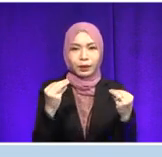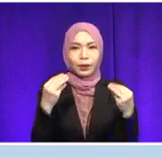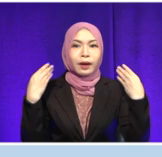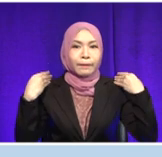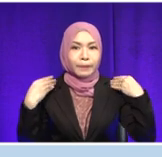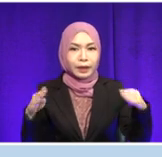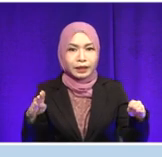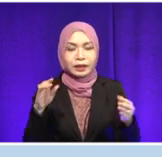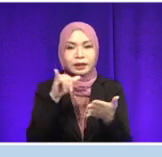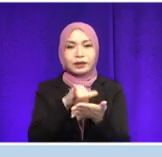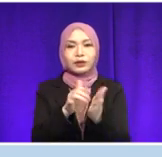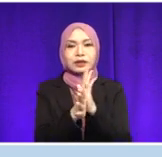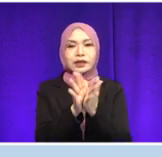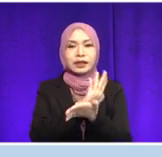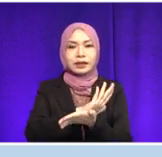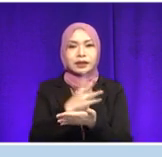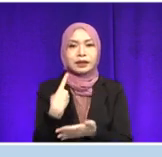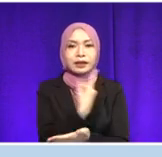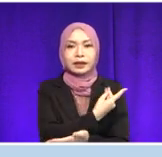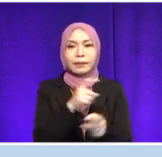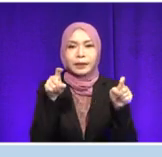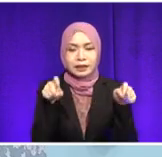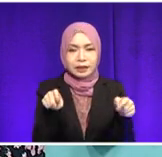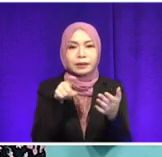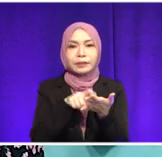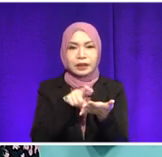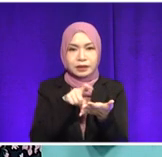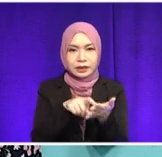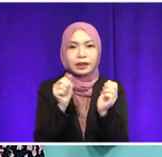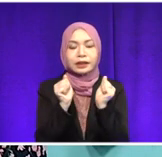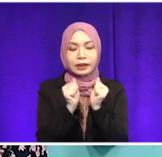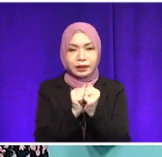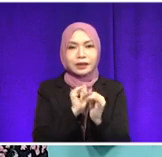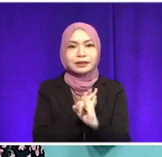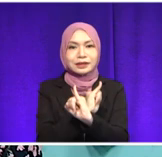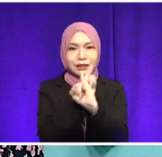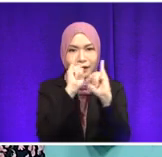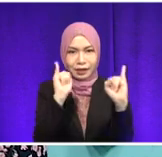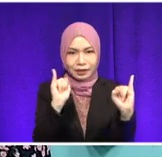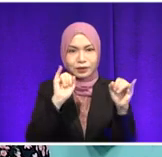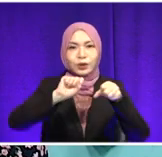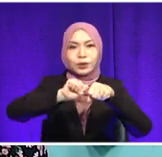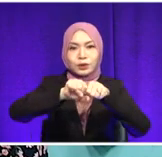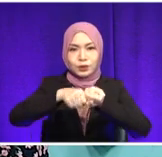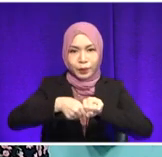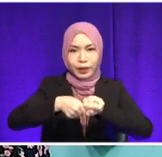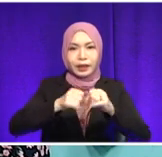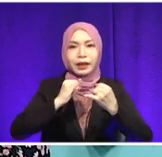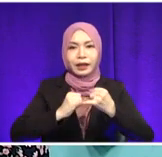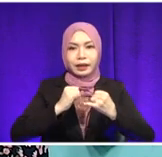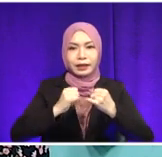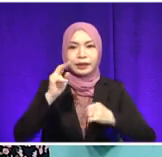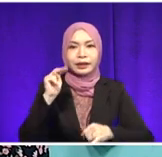bila pada perbincangan awal tadi kita berbincang apa saja persoalan kita kupas supaya dia akhirnya nanti